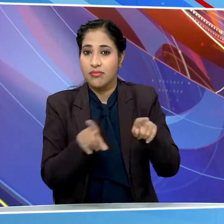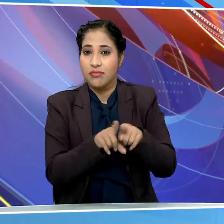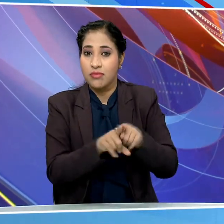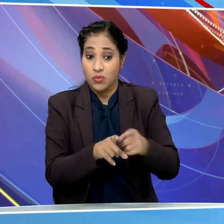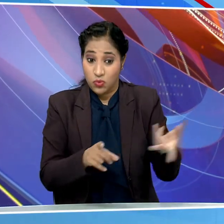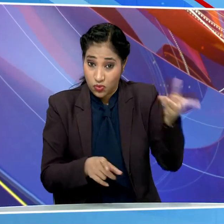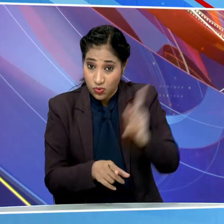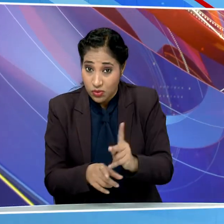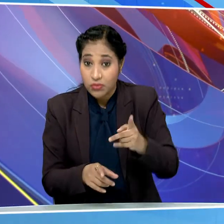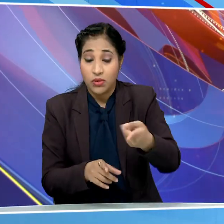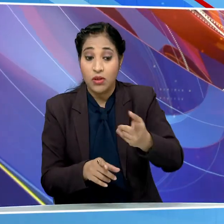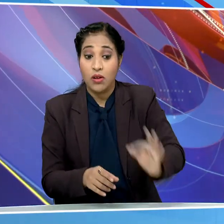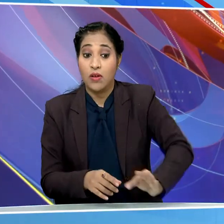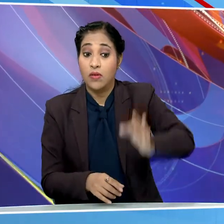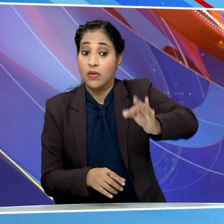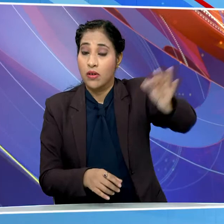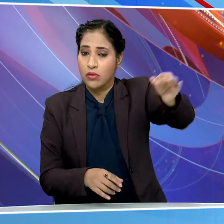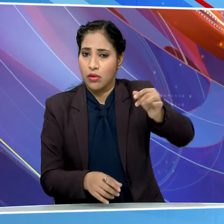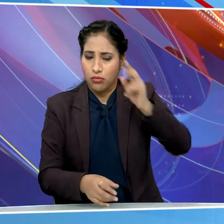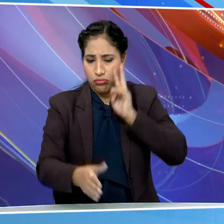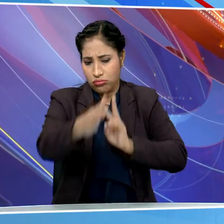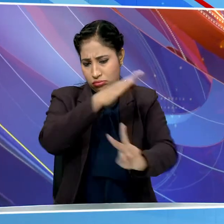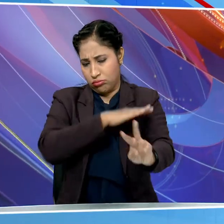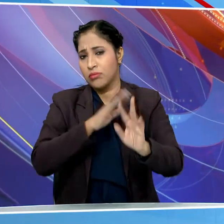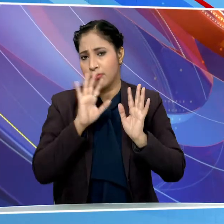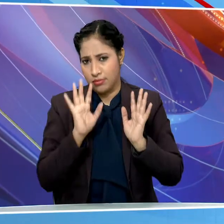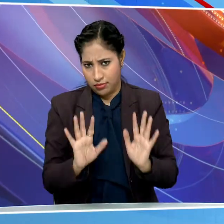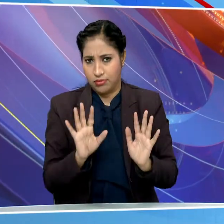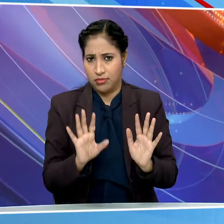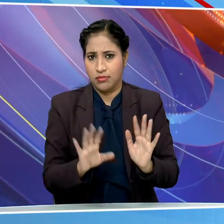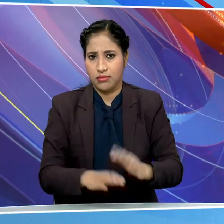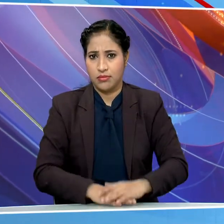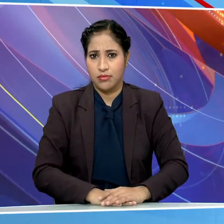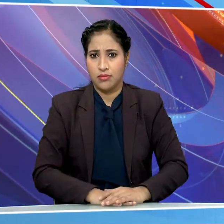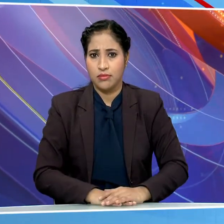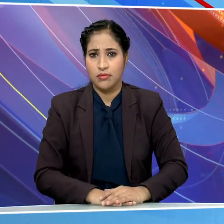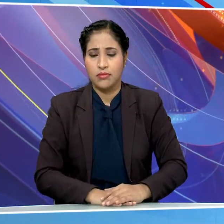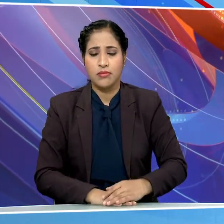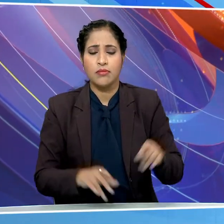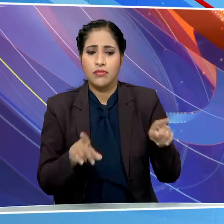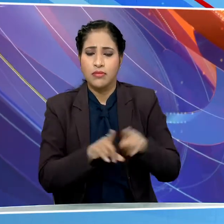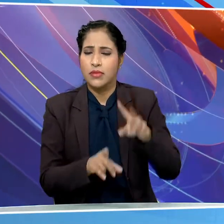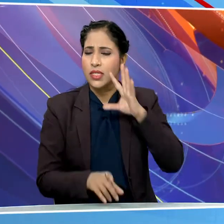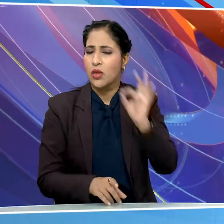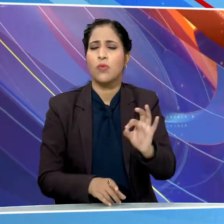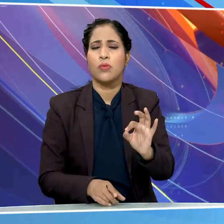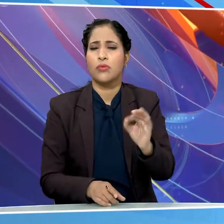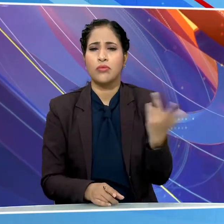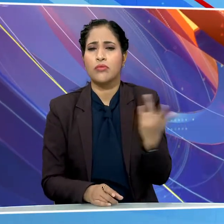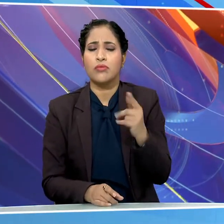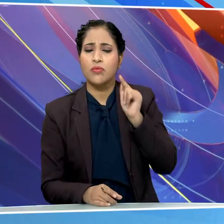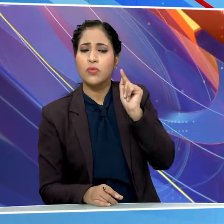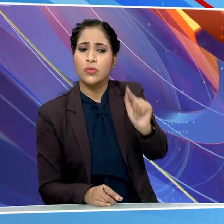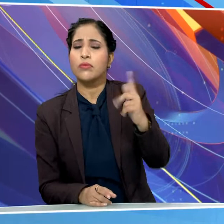बल्कि उसकी आगे की भी सोच रहे थे और इसका एक प्रमुख माध्यम हमने